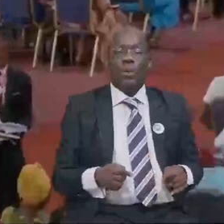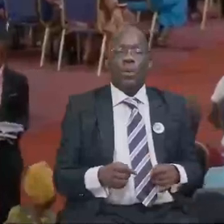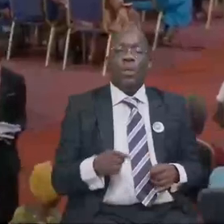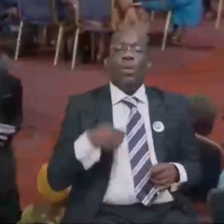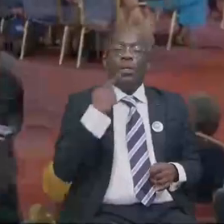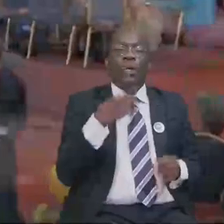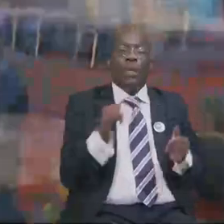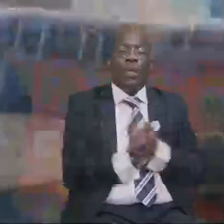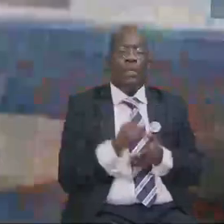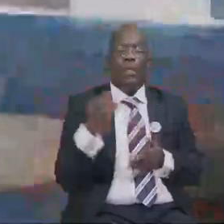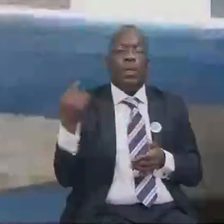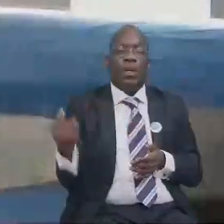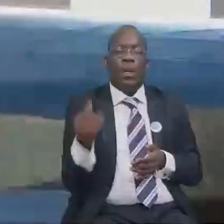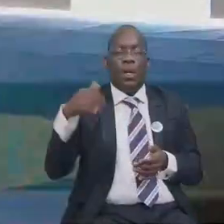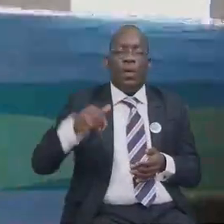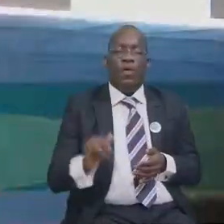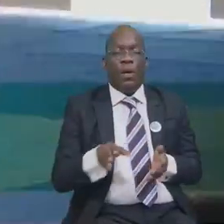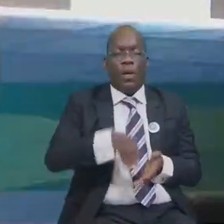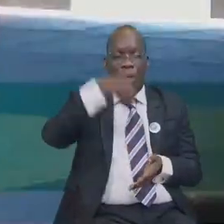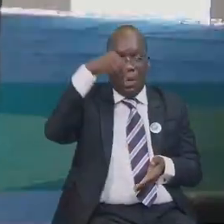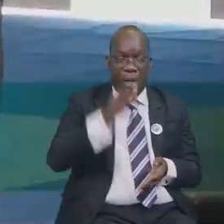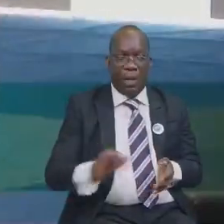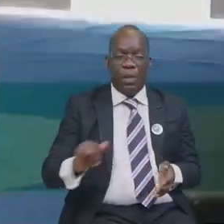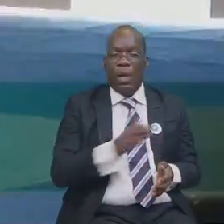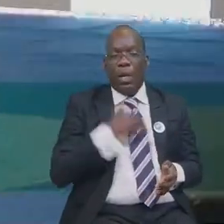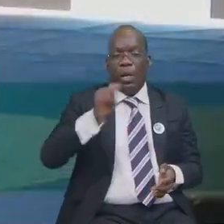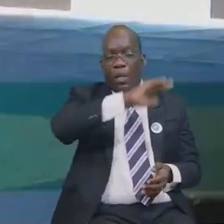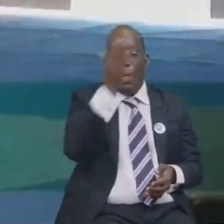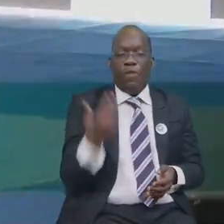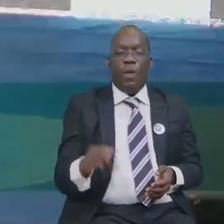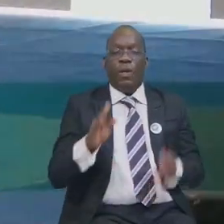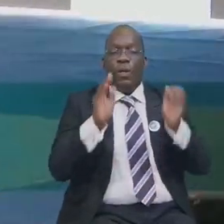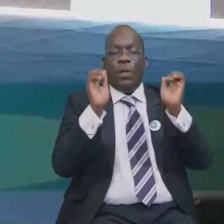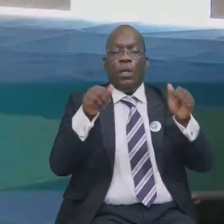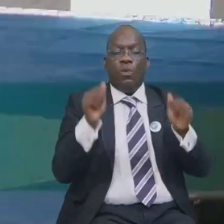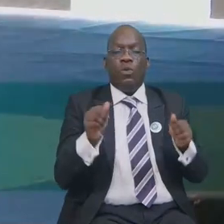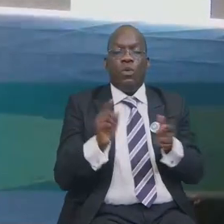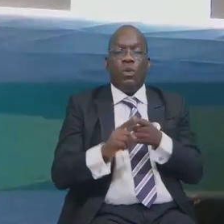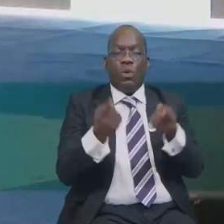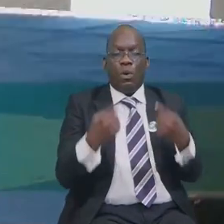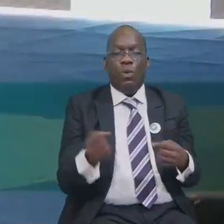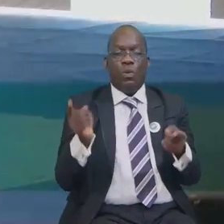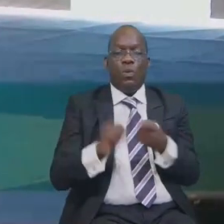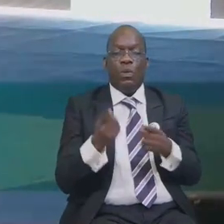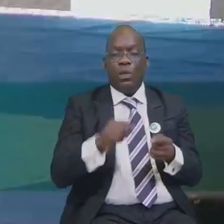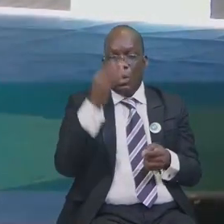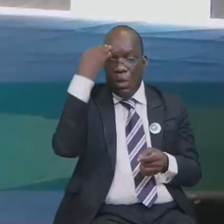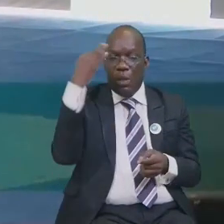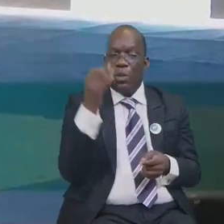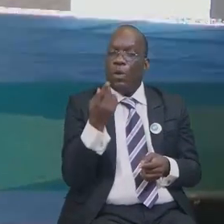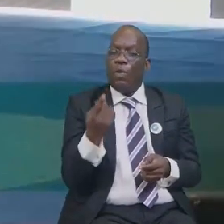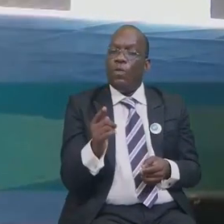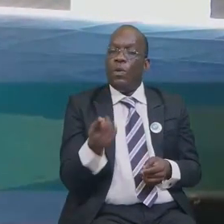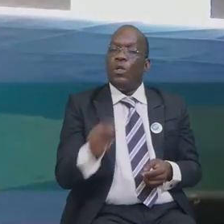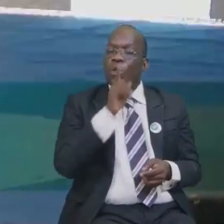apprenant toujours et ne pouvant jamais arriver à la connaissance de la vérité. Mais tout